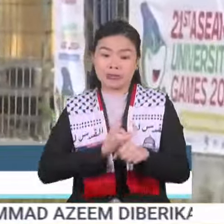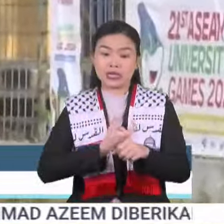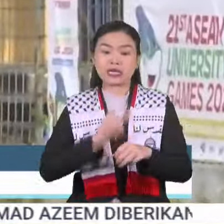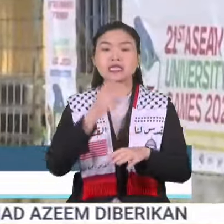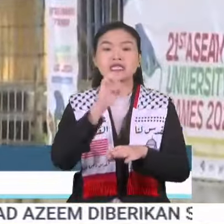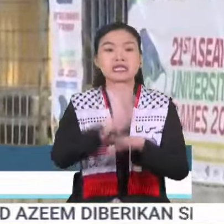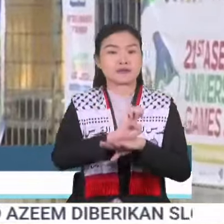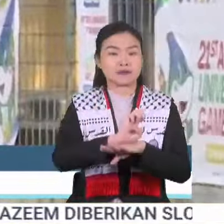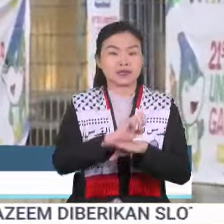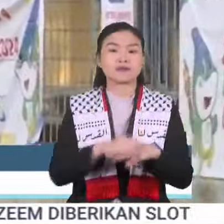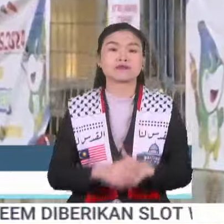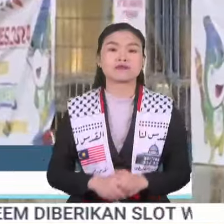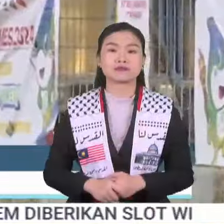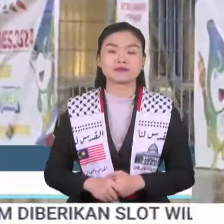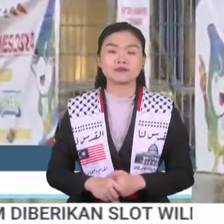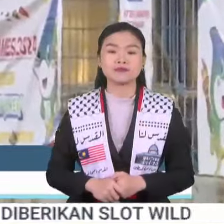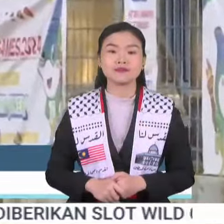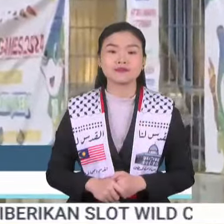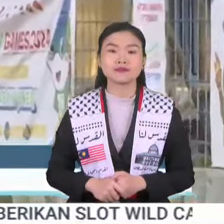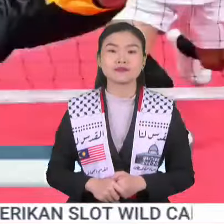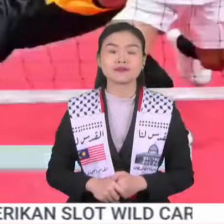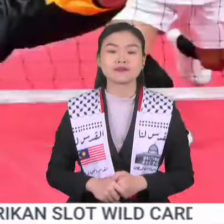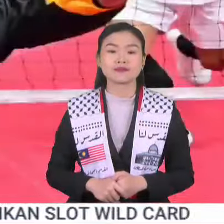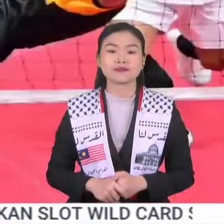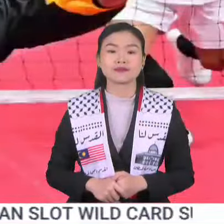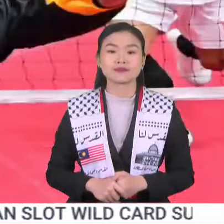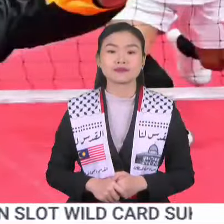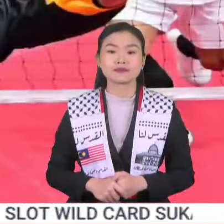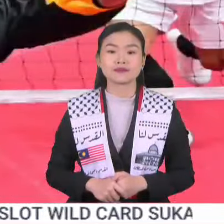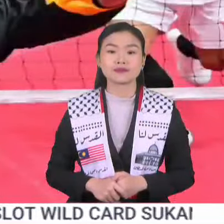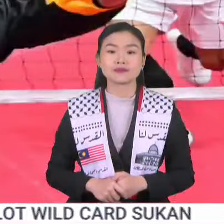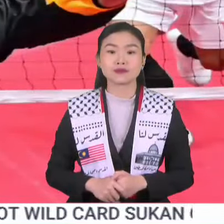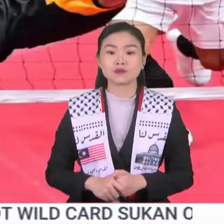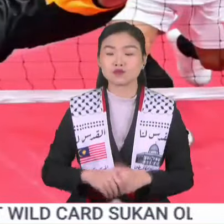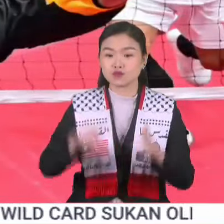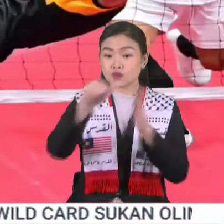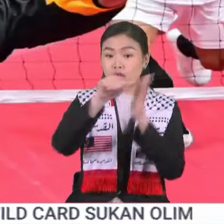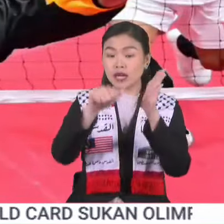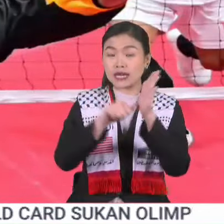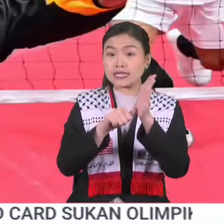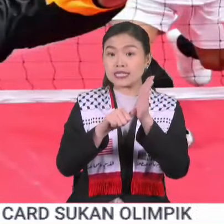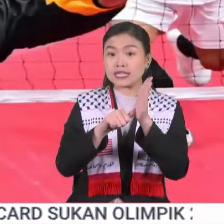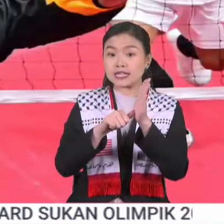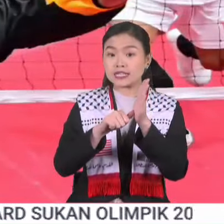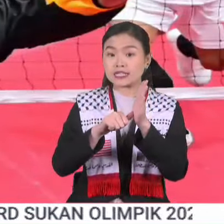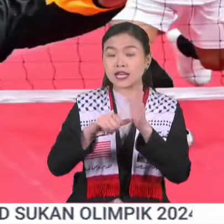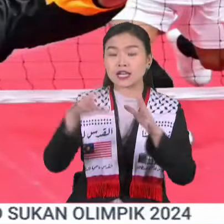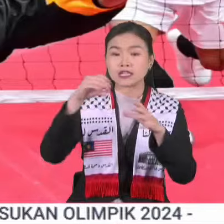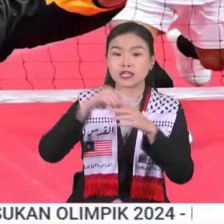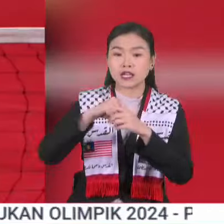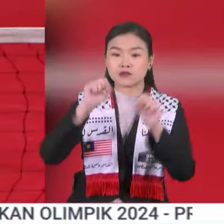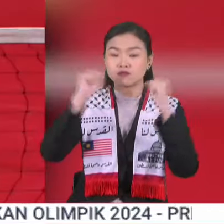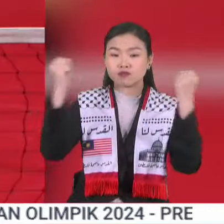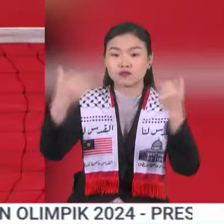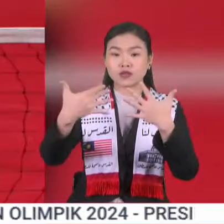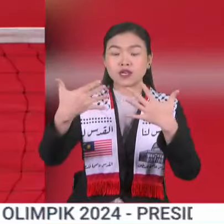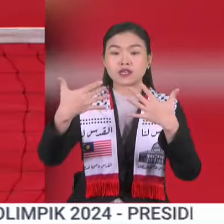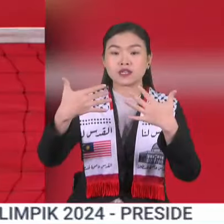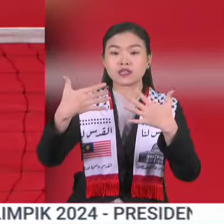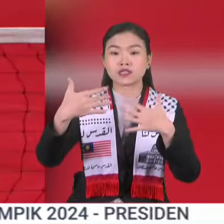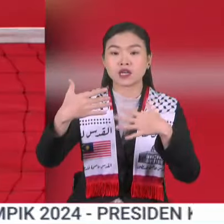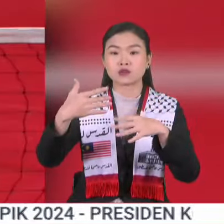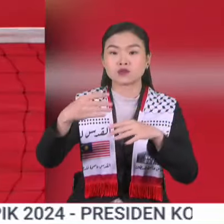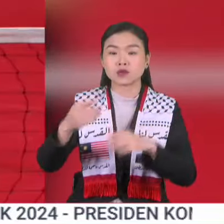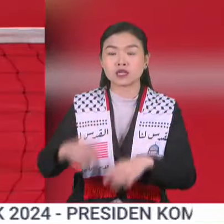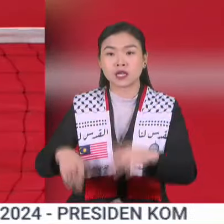catatan 40.10 saat. Sementara pada aksi yang berlangsung di gelanggang Pertamina Universiti Brawijaya, sepak